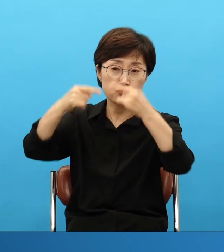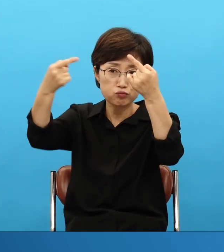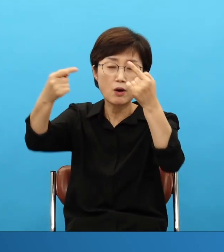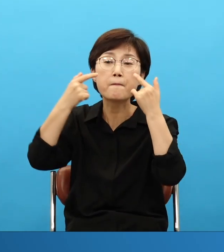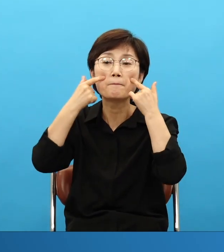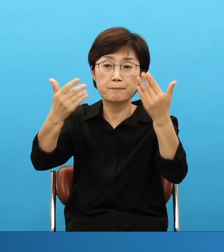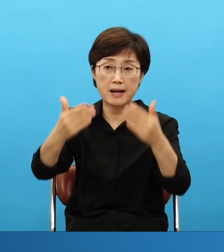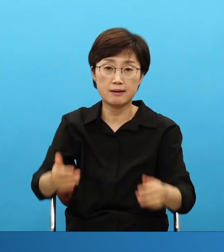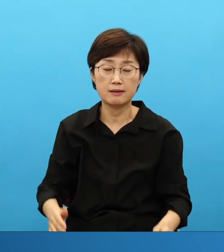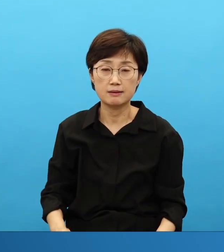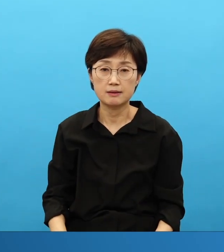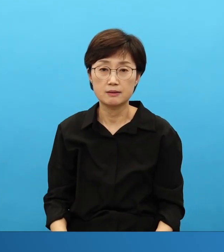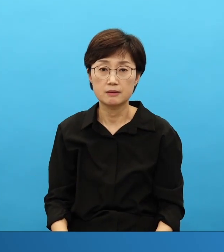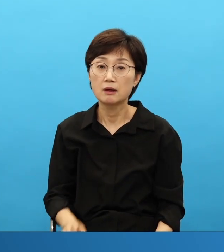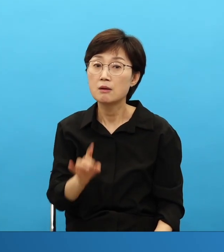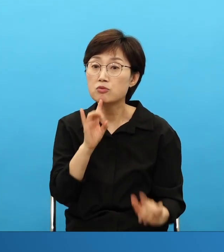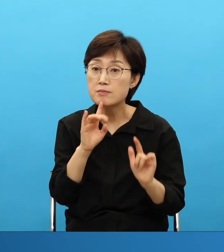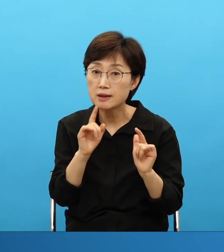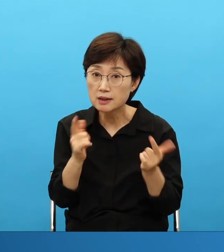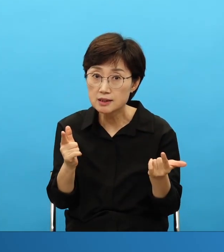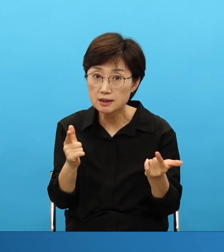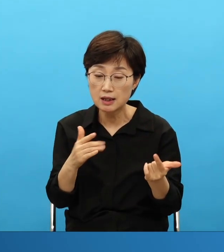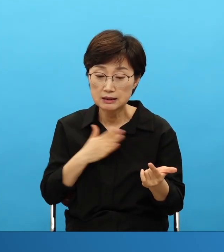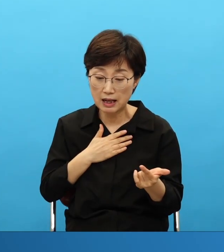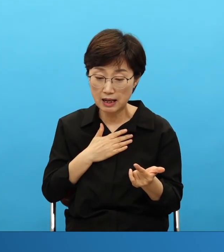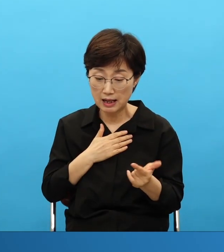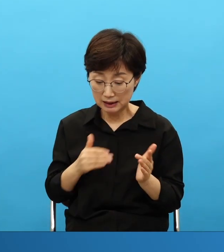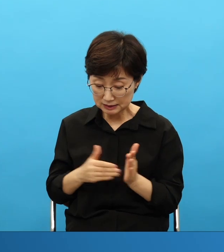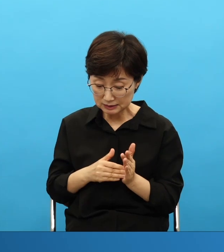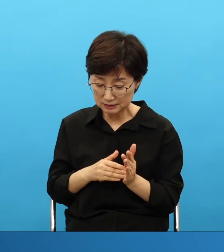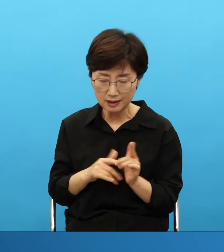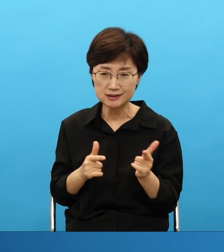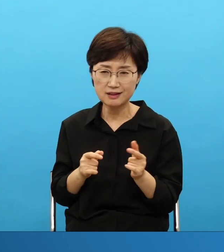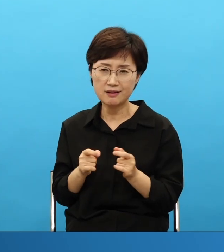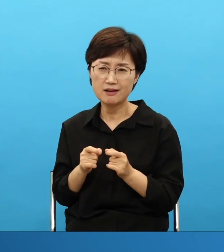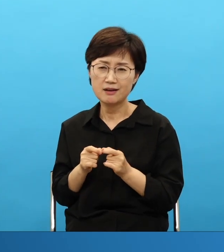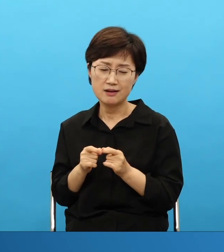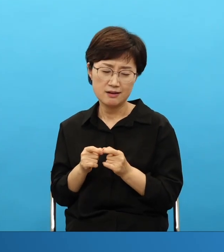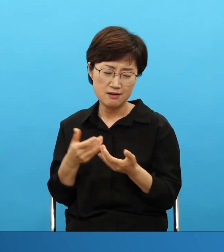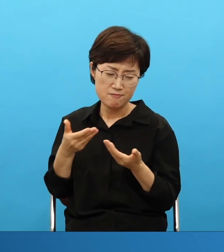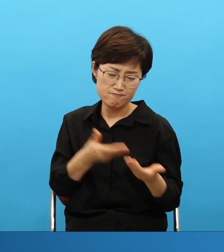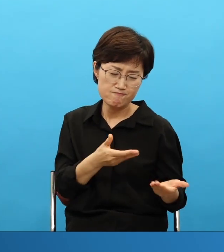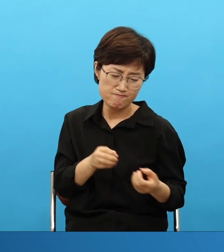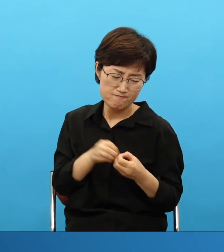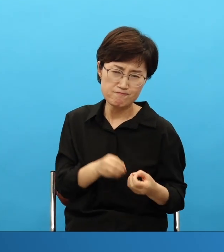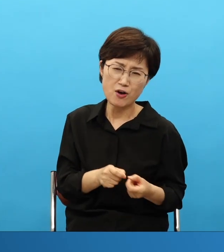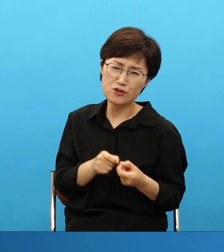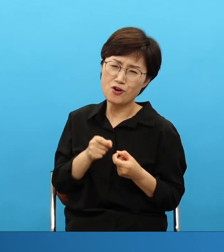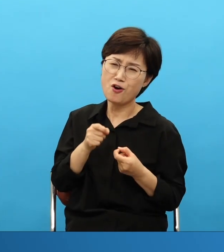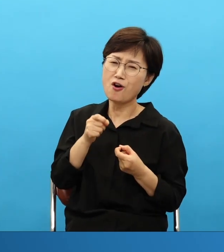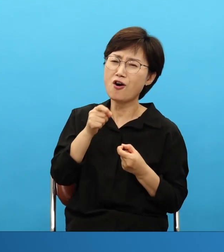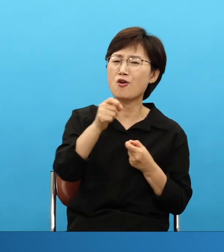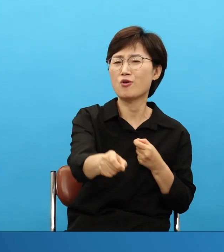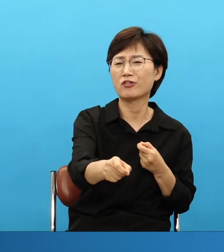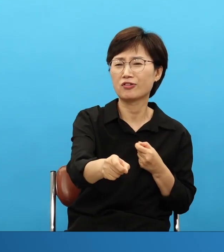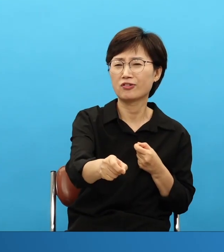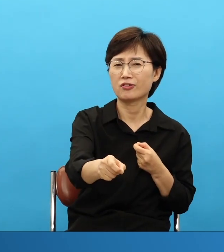성 그 정도 아닙니다 영원히 남는 거죠 우 죽지 않습니다 영생을 얻게하려